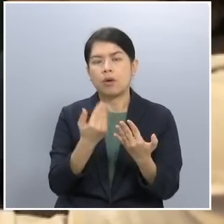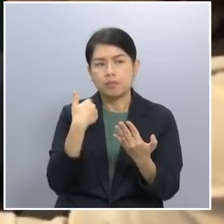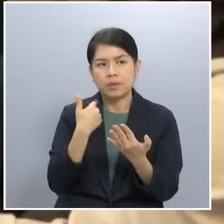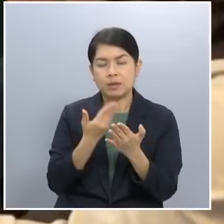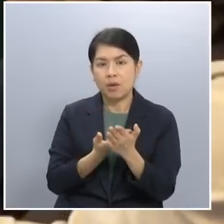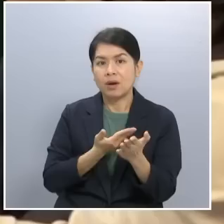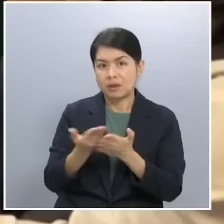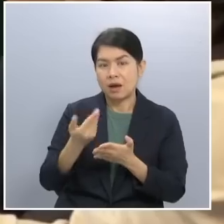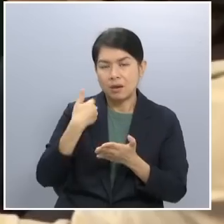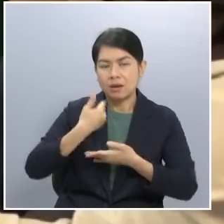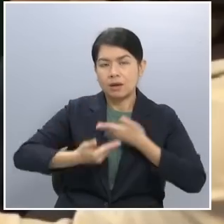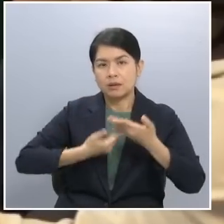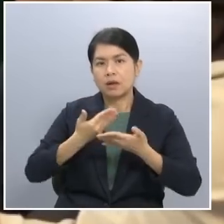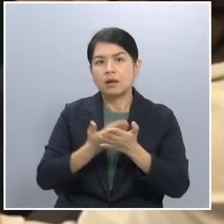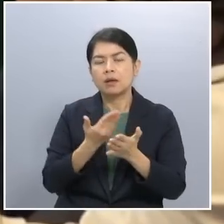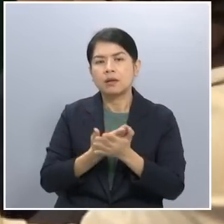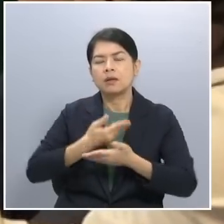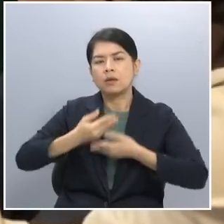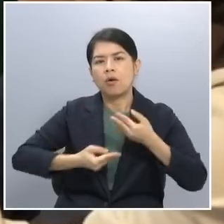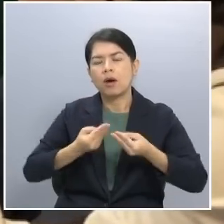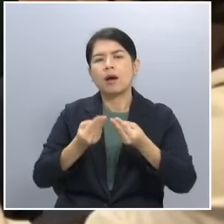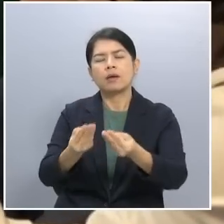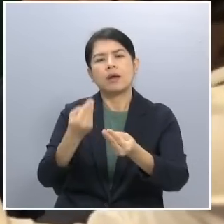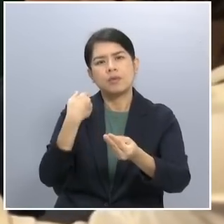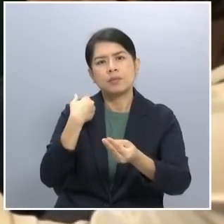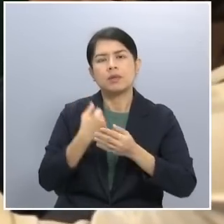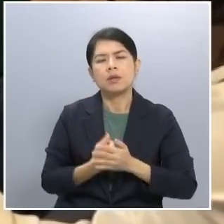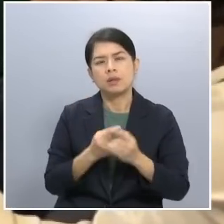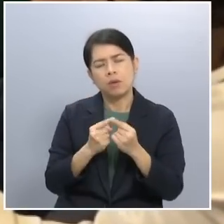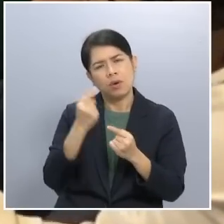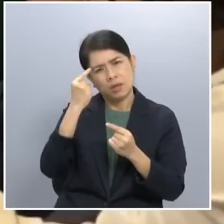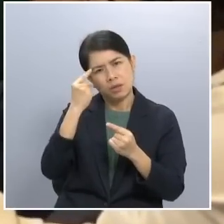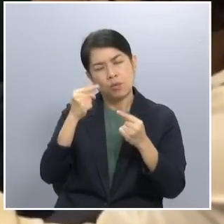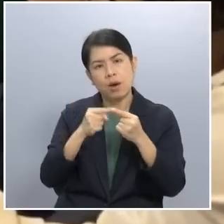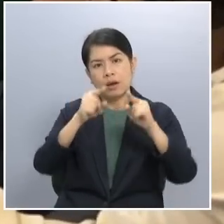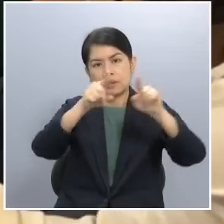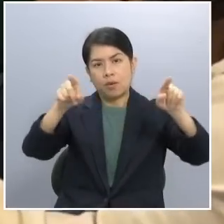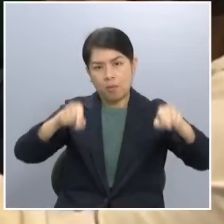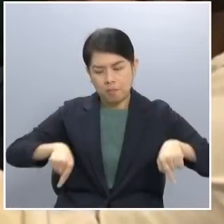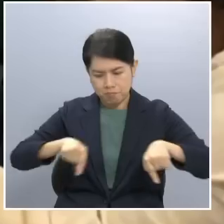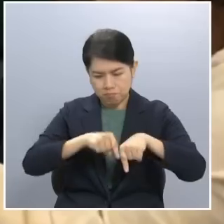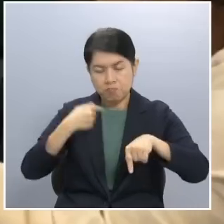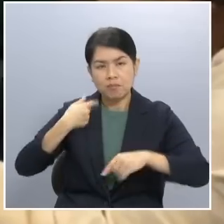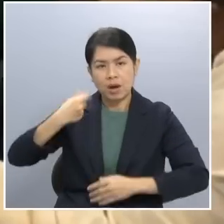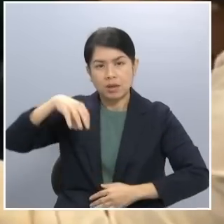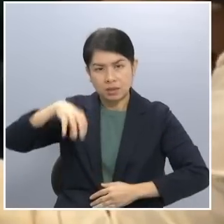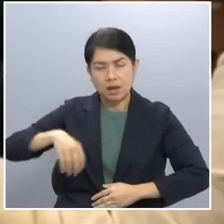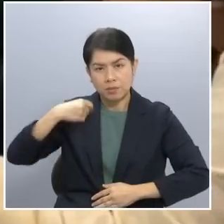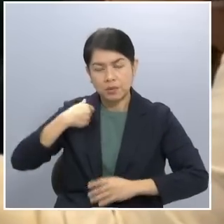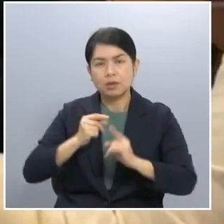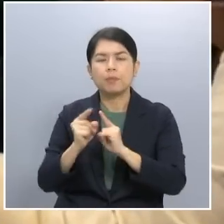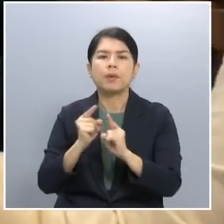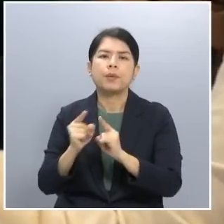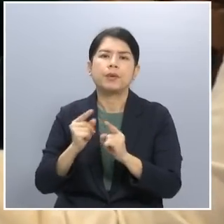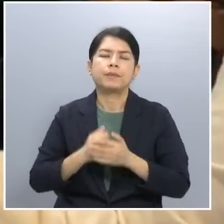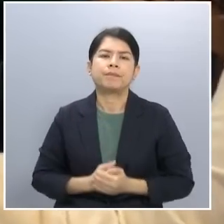ากมลพรได้หมายศาลมาเรียบร้อยแล้วก็ตั้งใจจะมาคุยแต่ก็เกิดเหตุสลดใจขึ้นส่วนความคืบหน้า